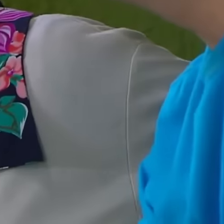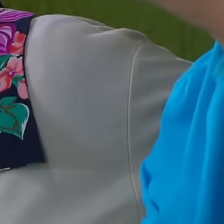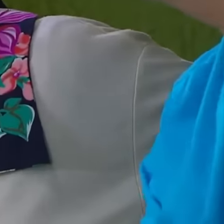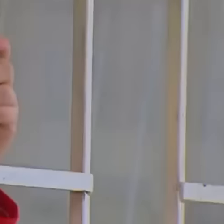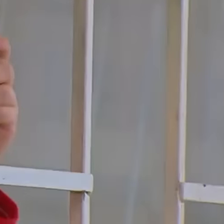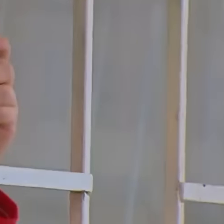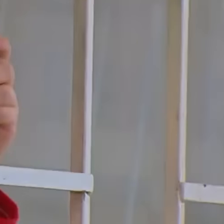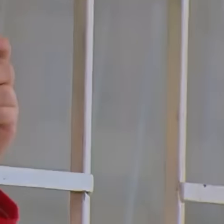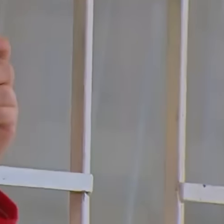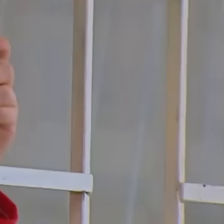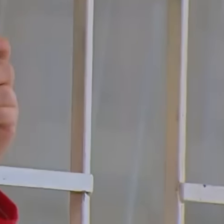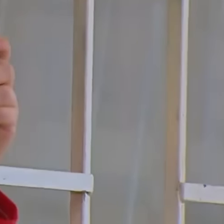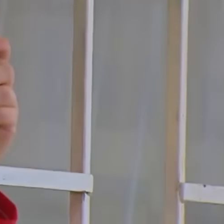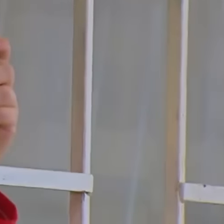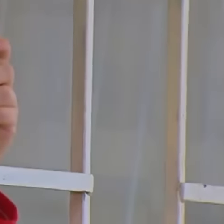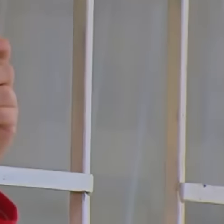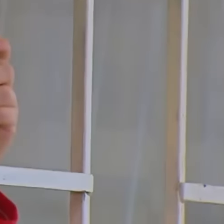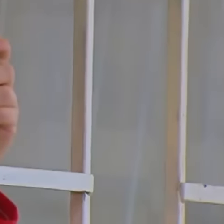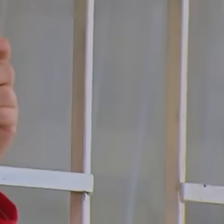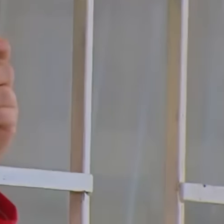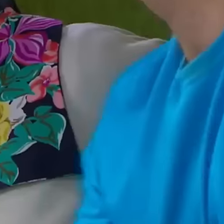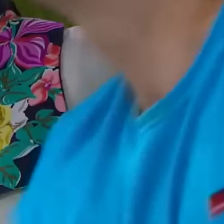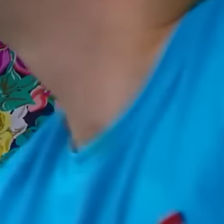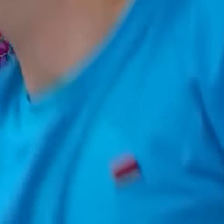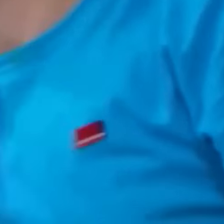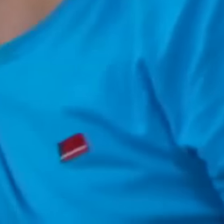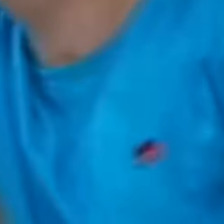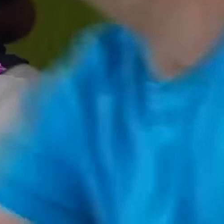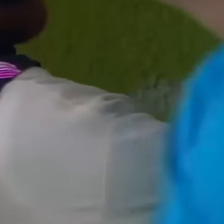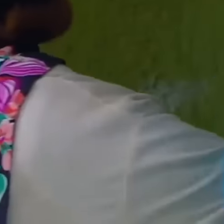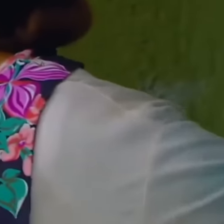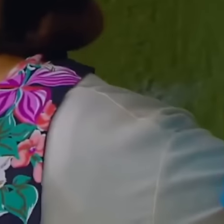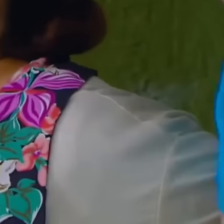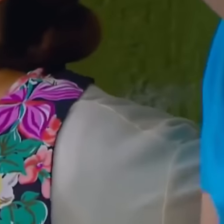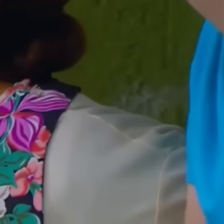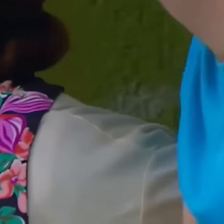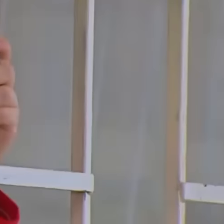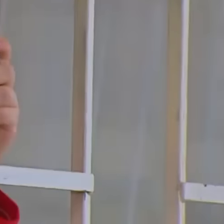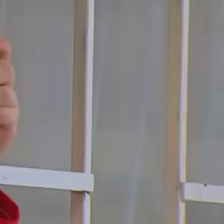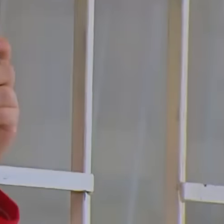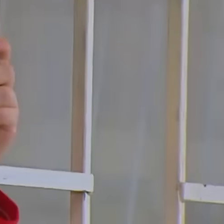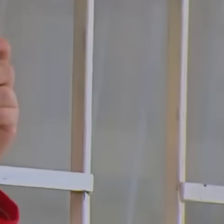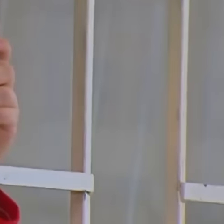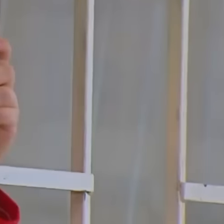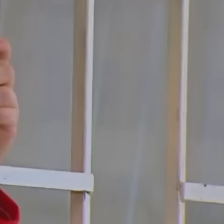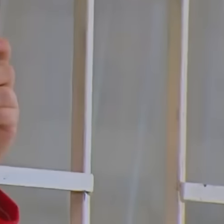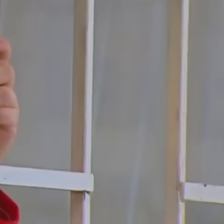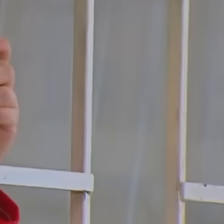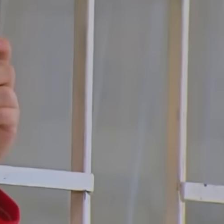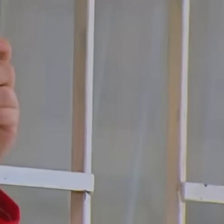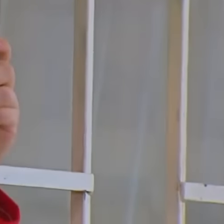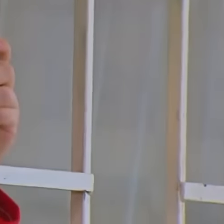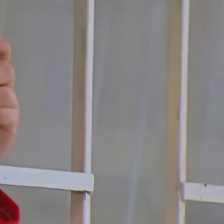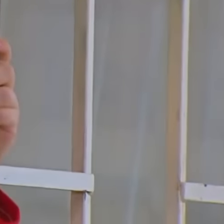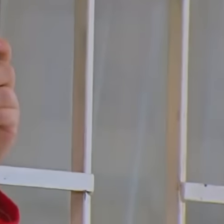çıkarmış. Çaresizce bakıştılar, Nazlı kederli. Çağatay Spak'ı elinden göğe kaldırarak bıraktı. Havalanıp gidişini izliyorlar.